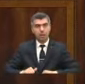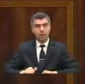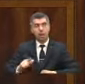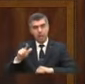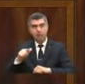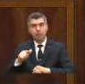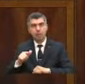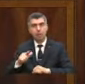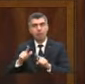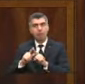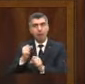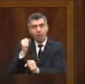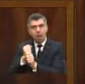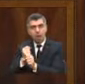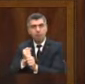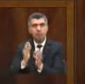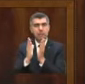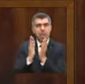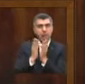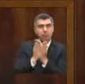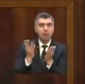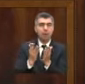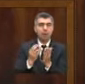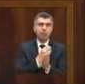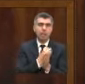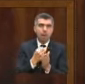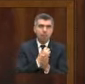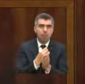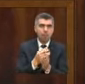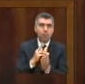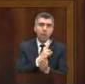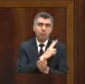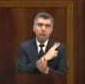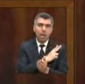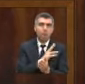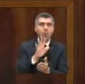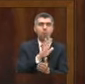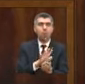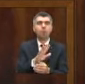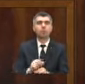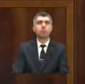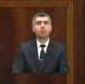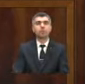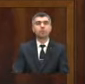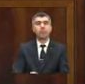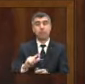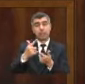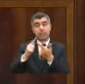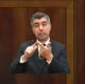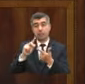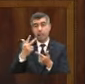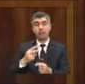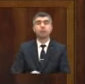حتى المهنيين والطلبة والجهات الأخرى والأساتذة وغيرهم. ثانيا